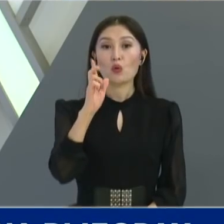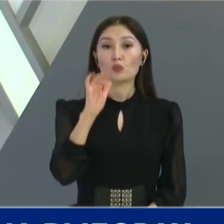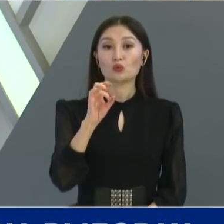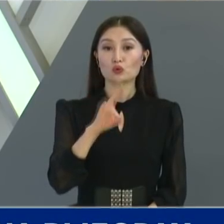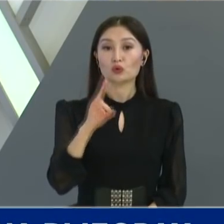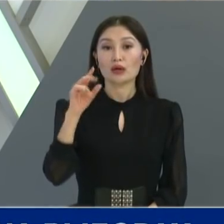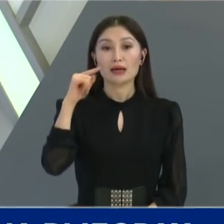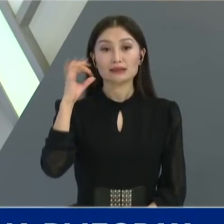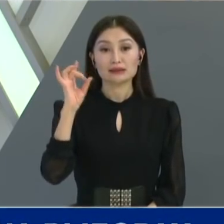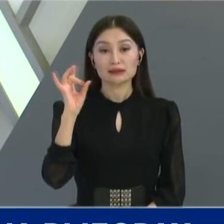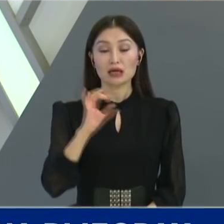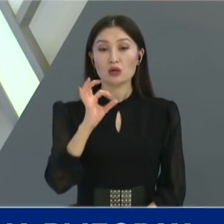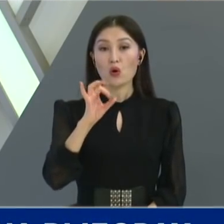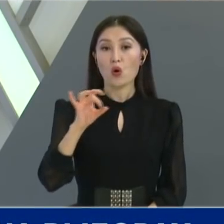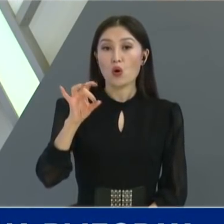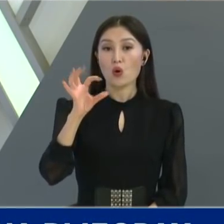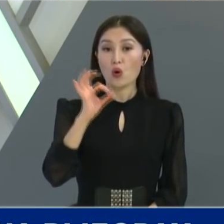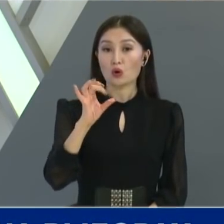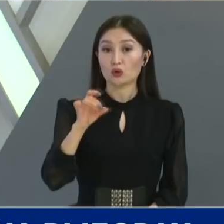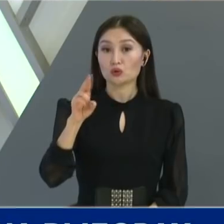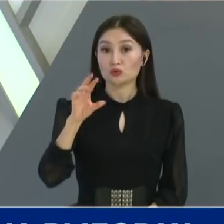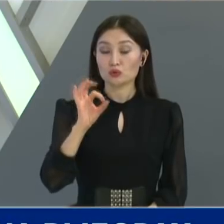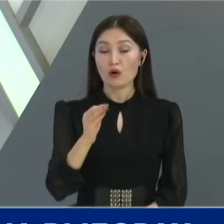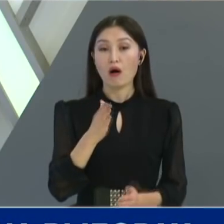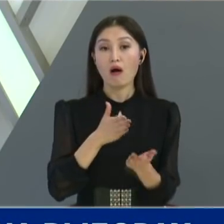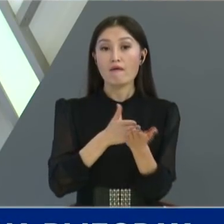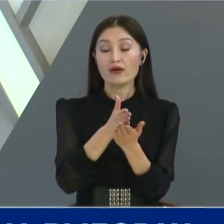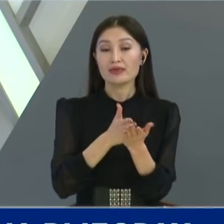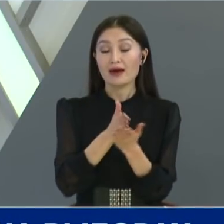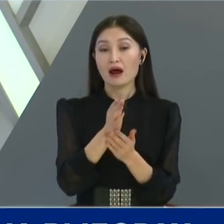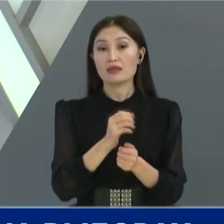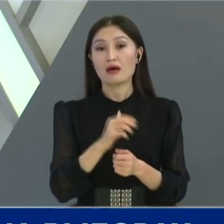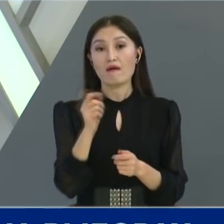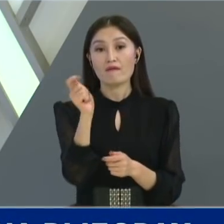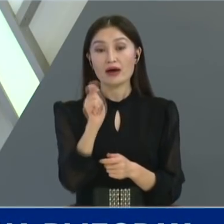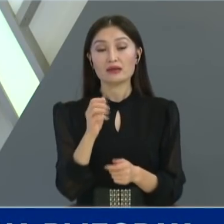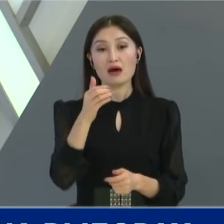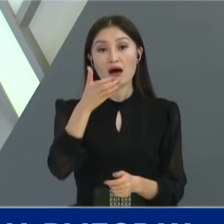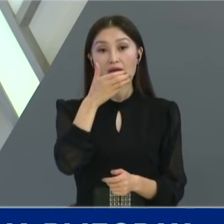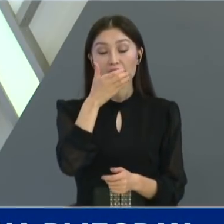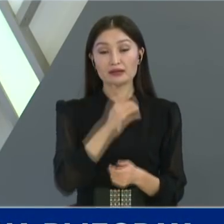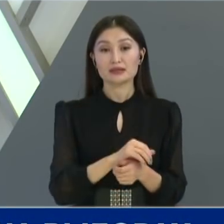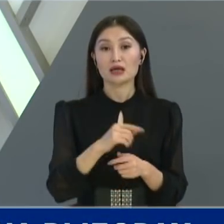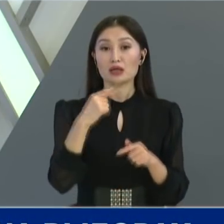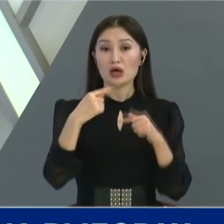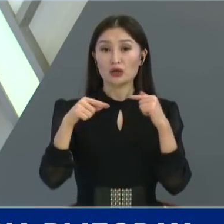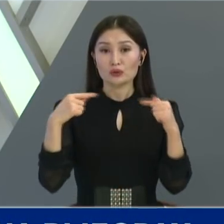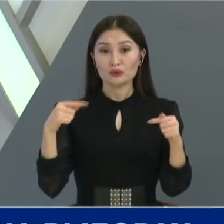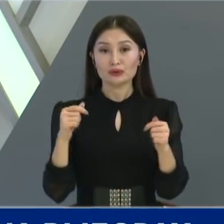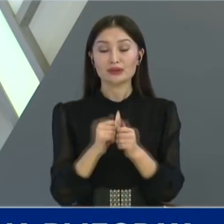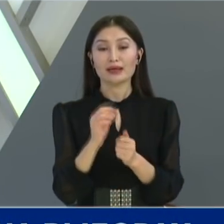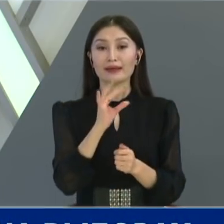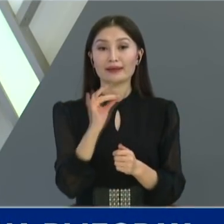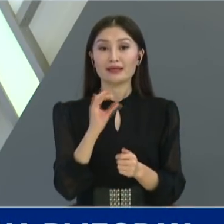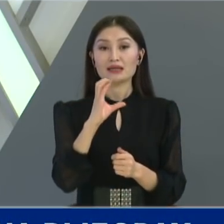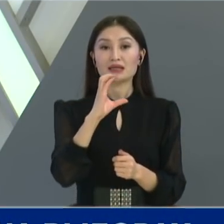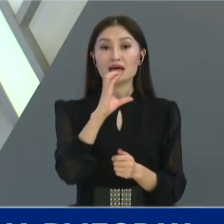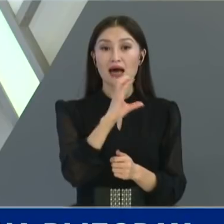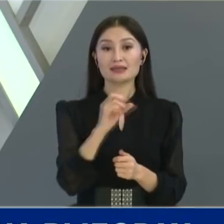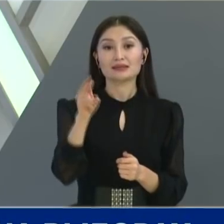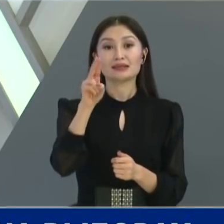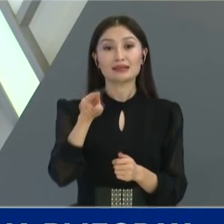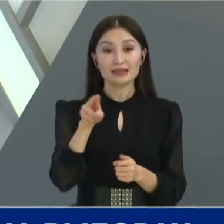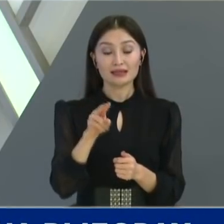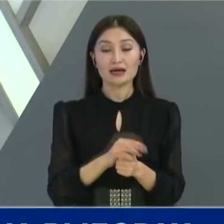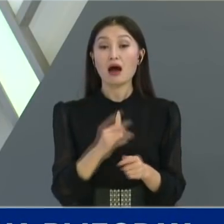Кыргызстан, Ордо, Политическая партия ветеранов войны в Афганистане и участников других локальных боевых конфликтов и